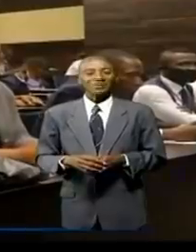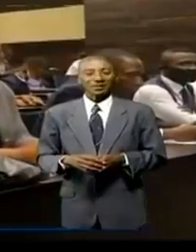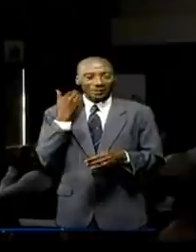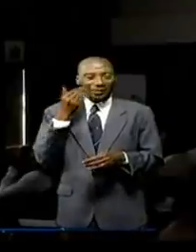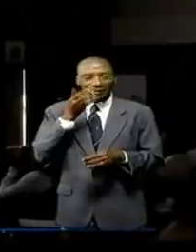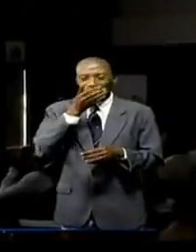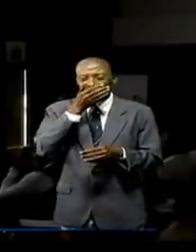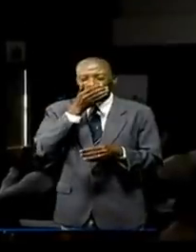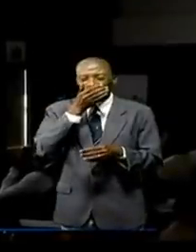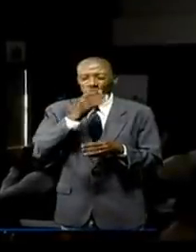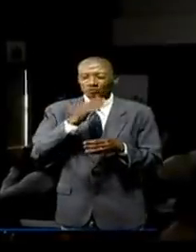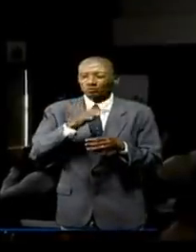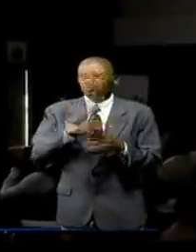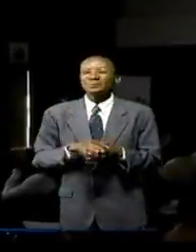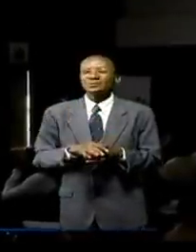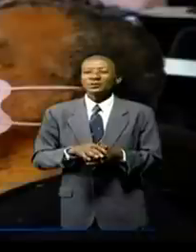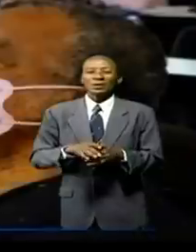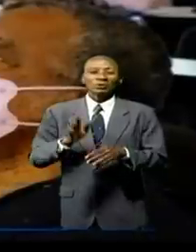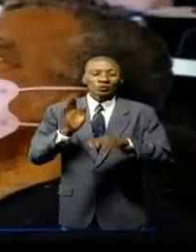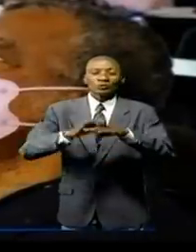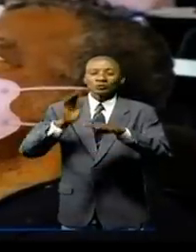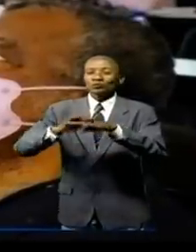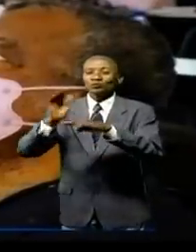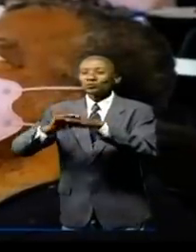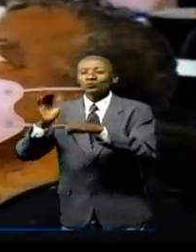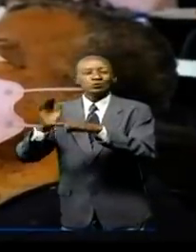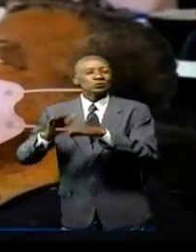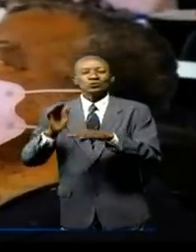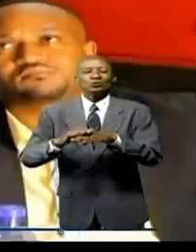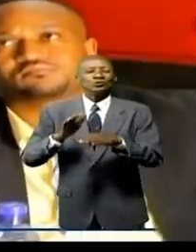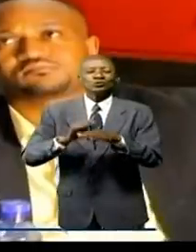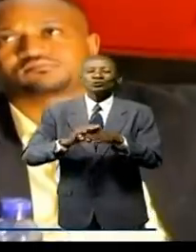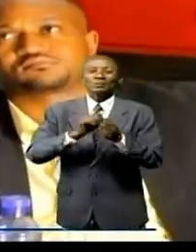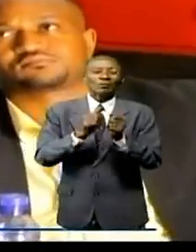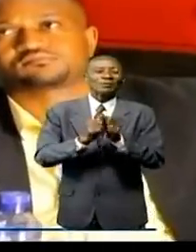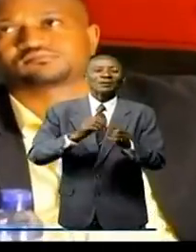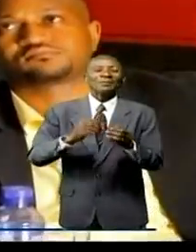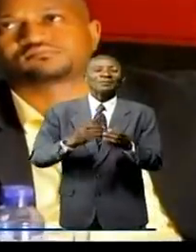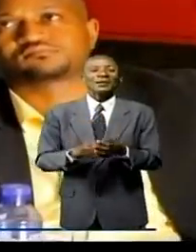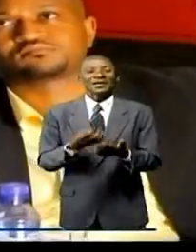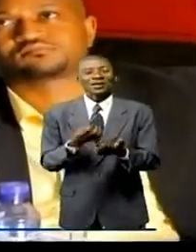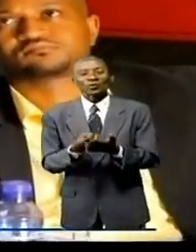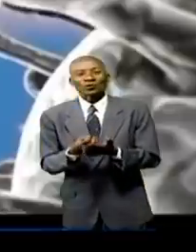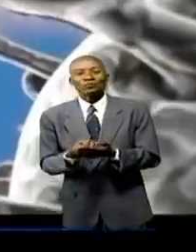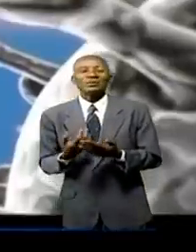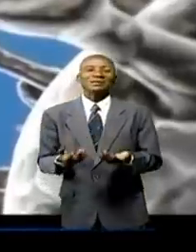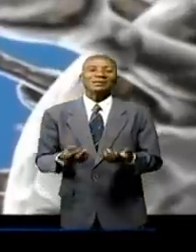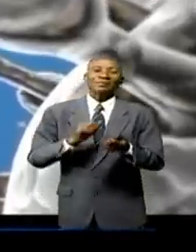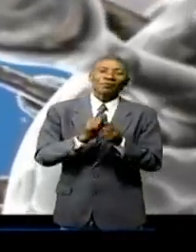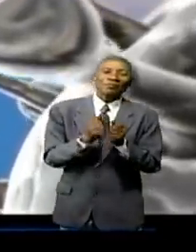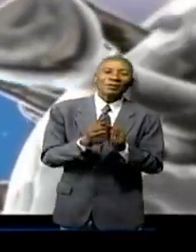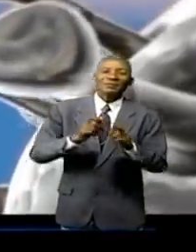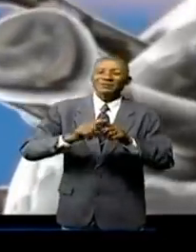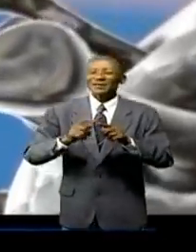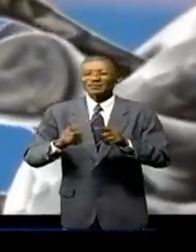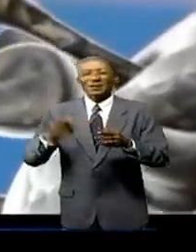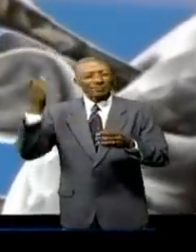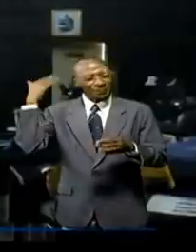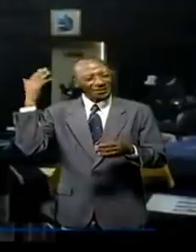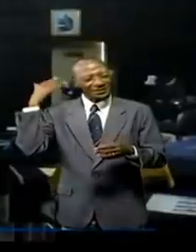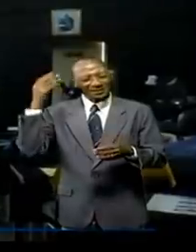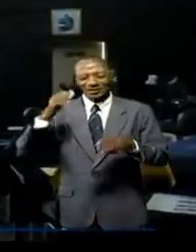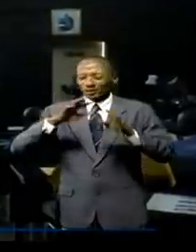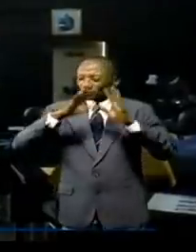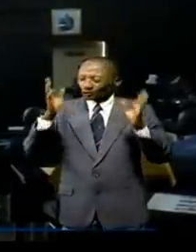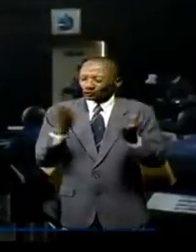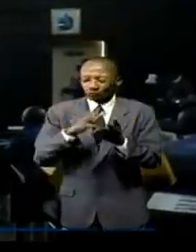toutes sources et couches humaines, sociales, économiques et environnementales ont été touchées. Tout a été paralysé. La COVID-19, où en